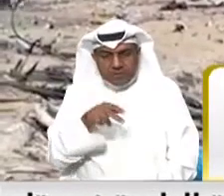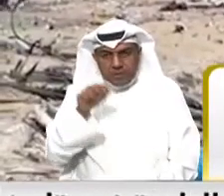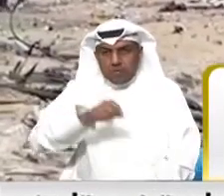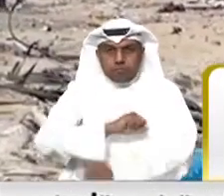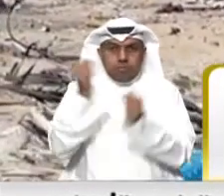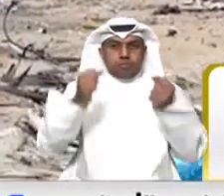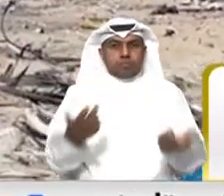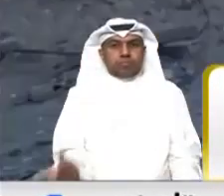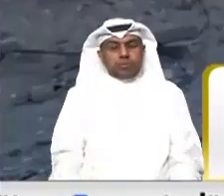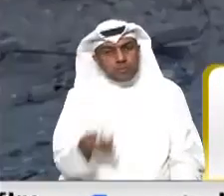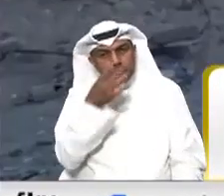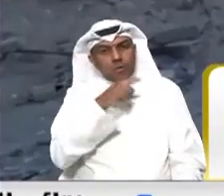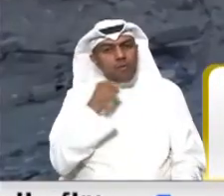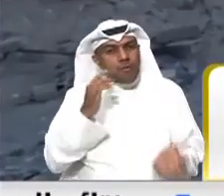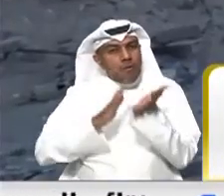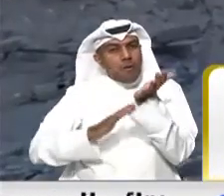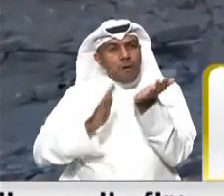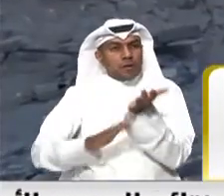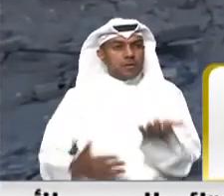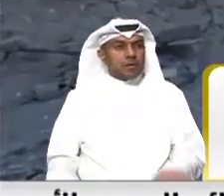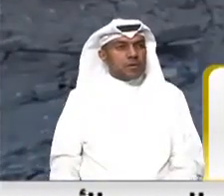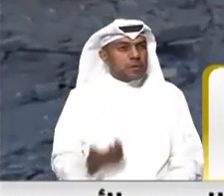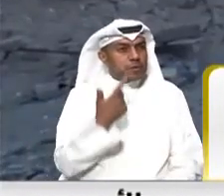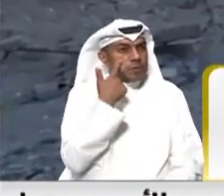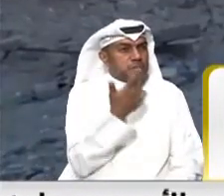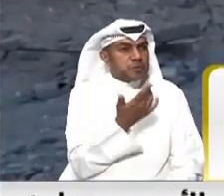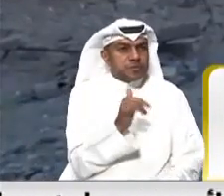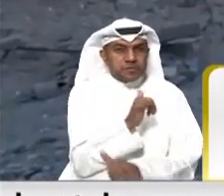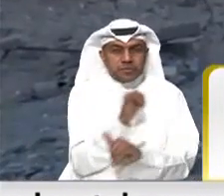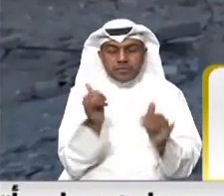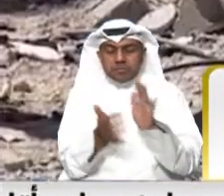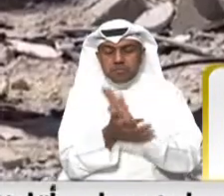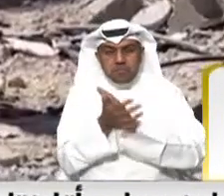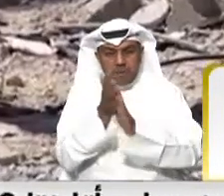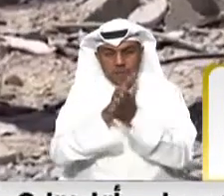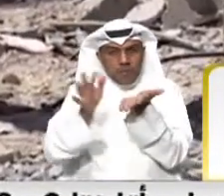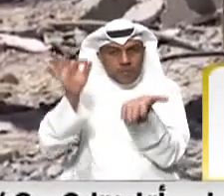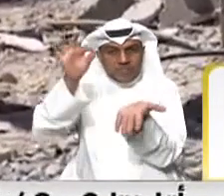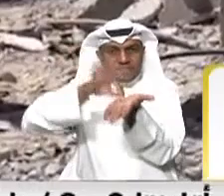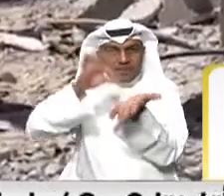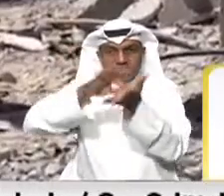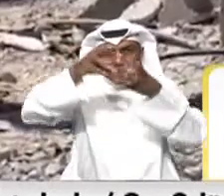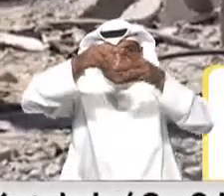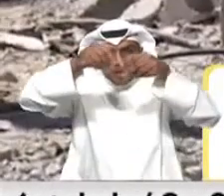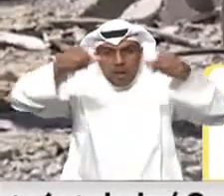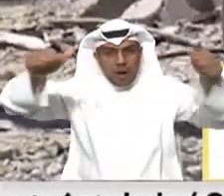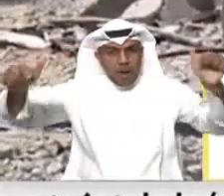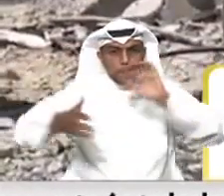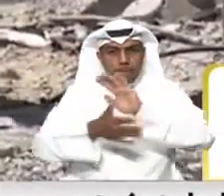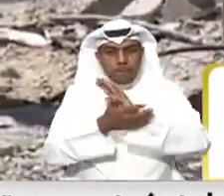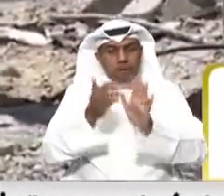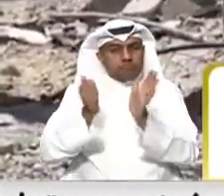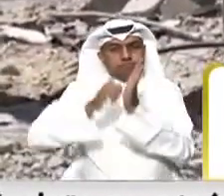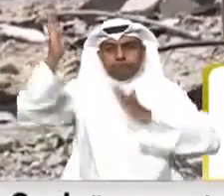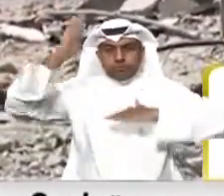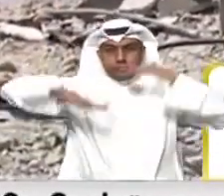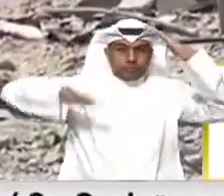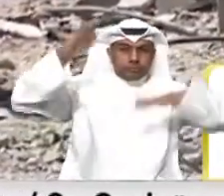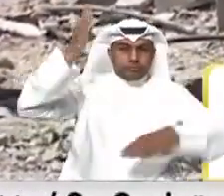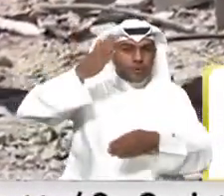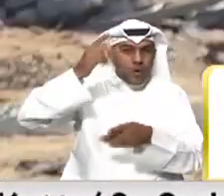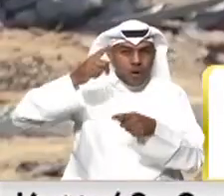تركه الاحتلال الا انهم لم يجدوا الا تفاصيل مؤلمه فوق اكوام كبيره من الركام